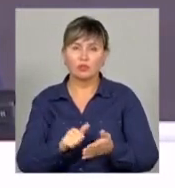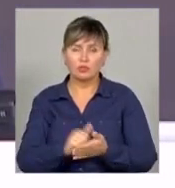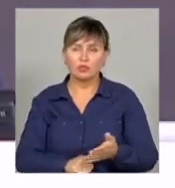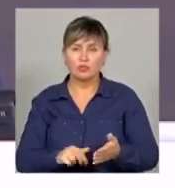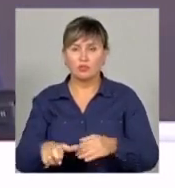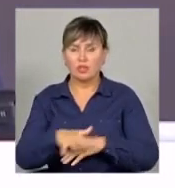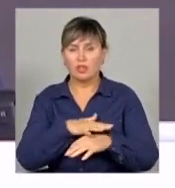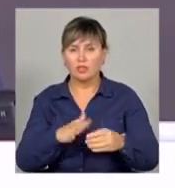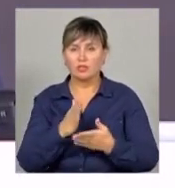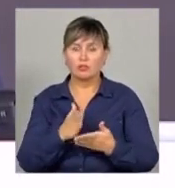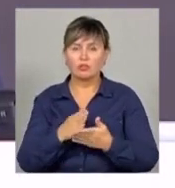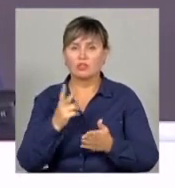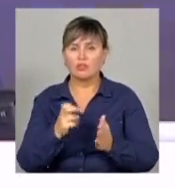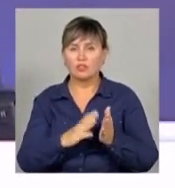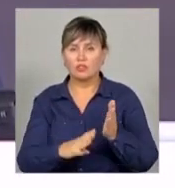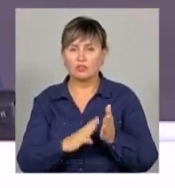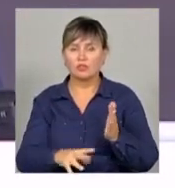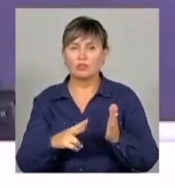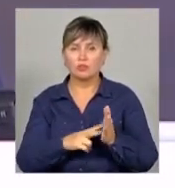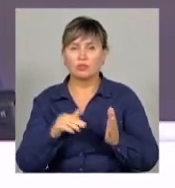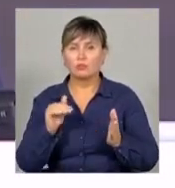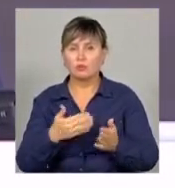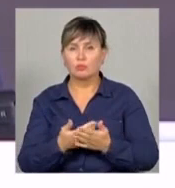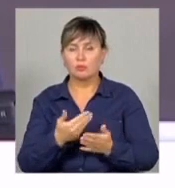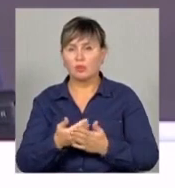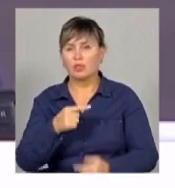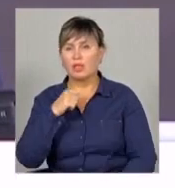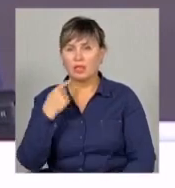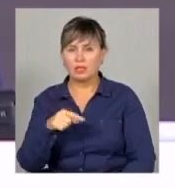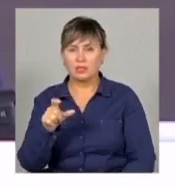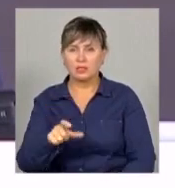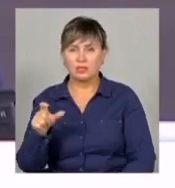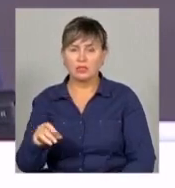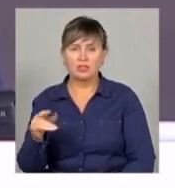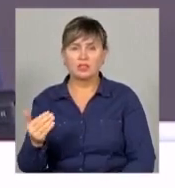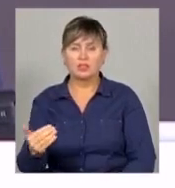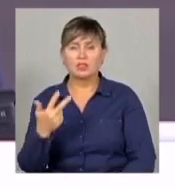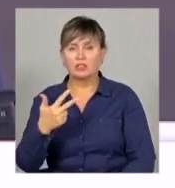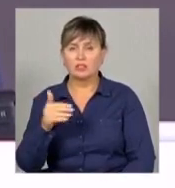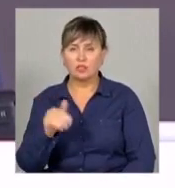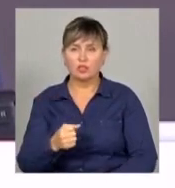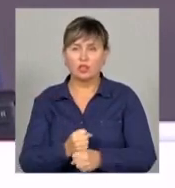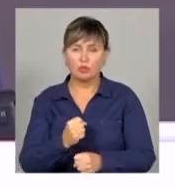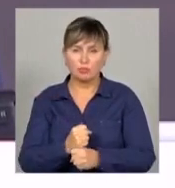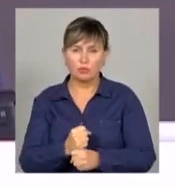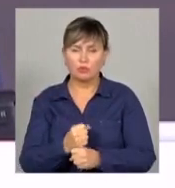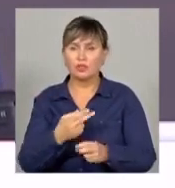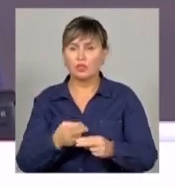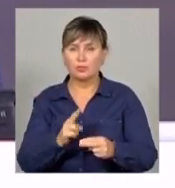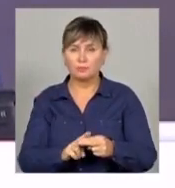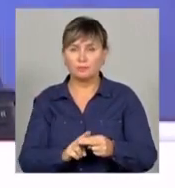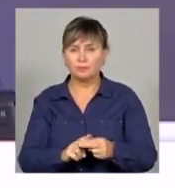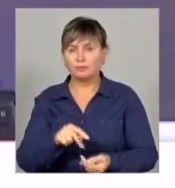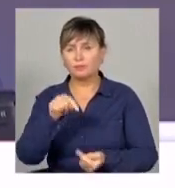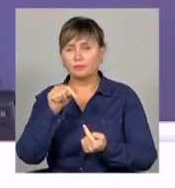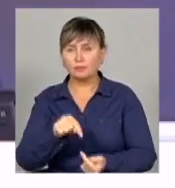стране находится 298 тысяч примерно россиян. Из них 30 тысяч работают. Это в